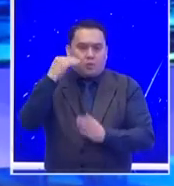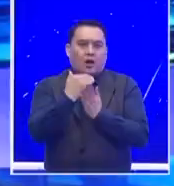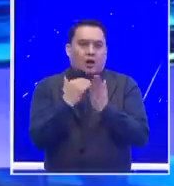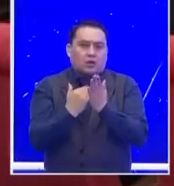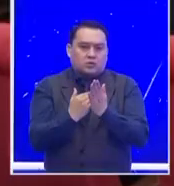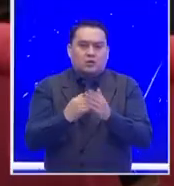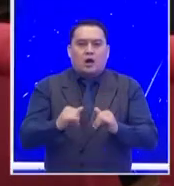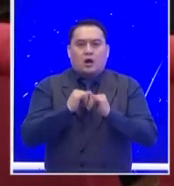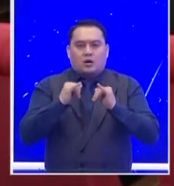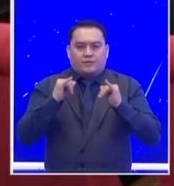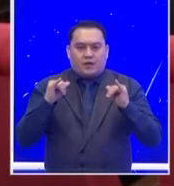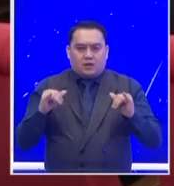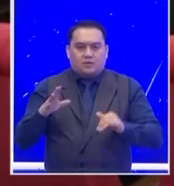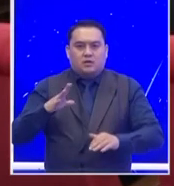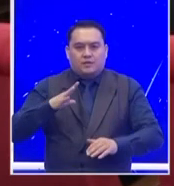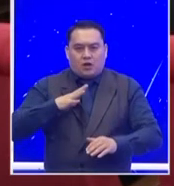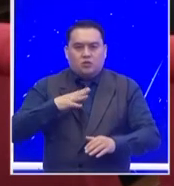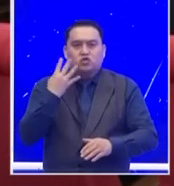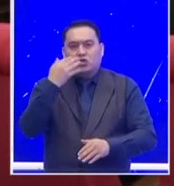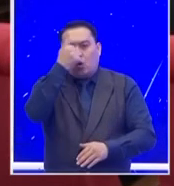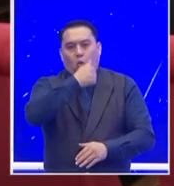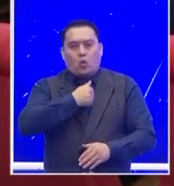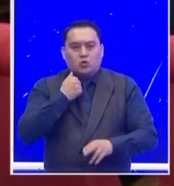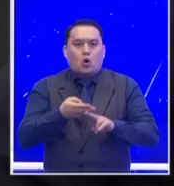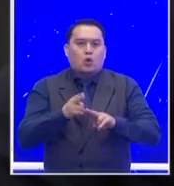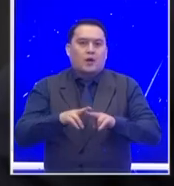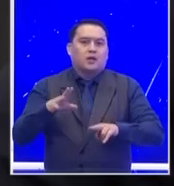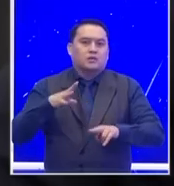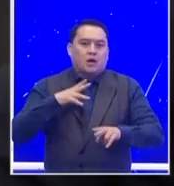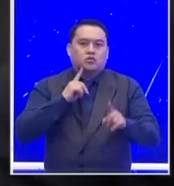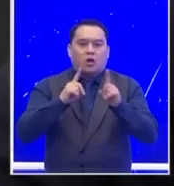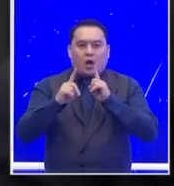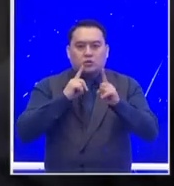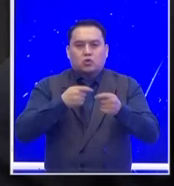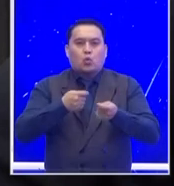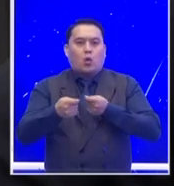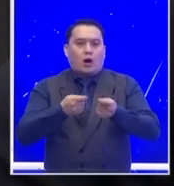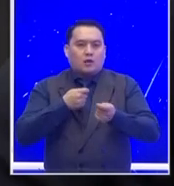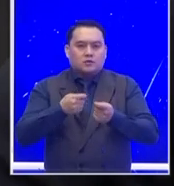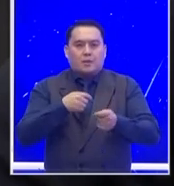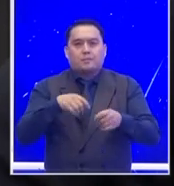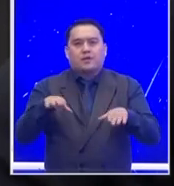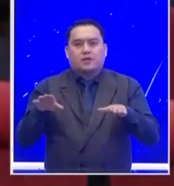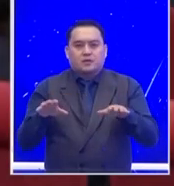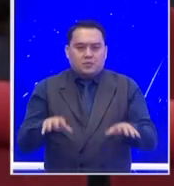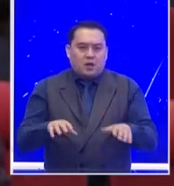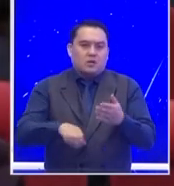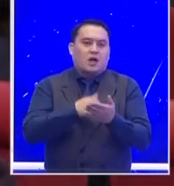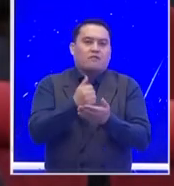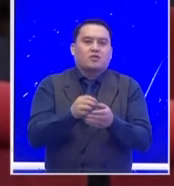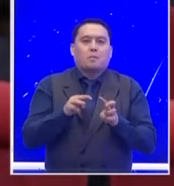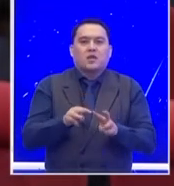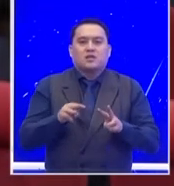программы геологической разведки на ближайшие 4 года. Кроме того, на заседании правительства под председательством